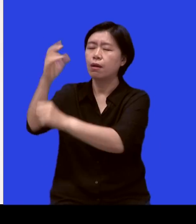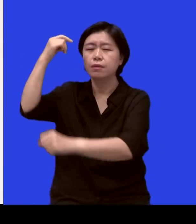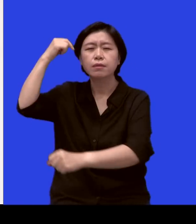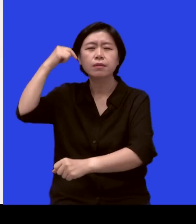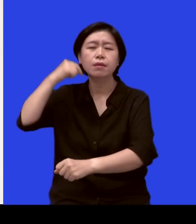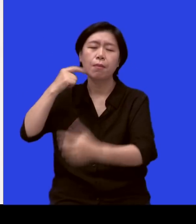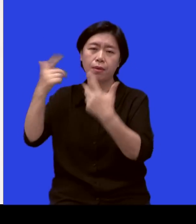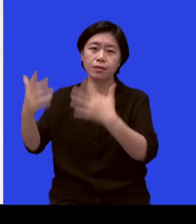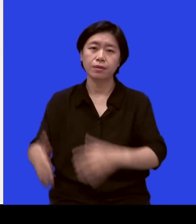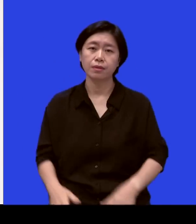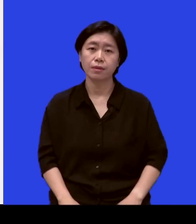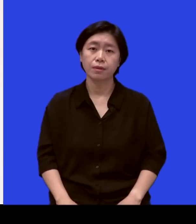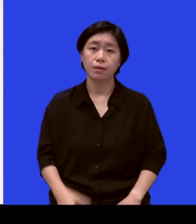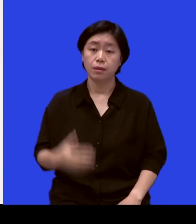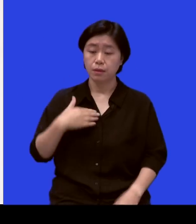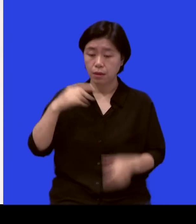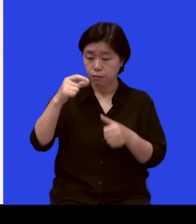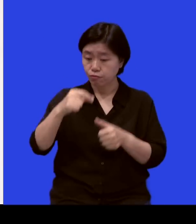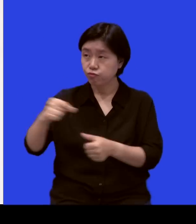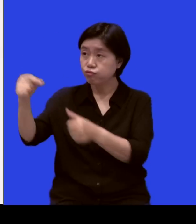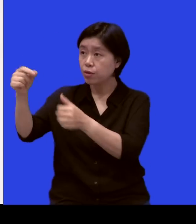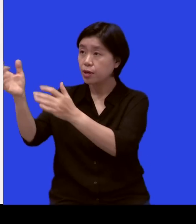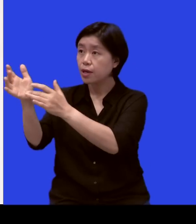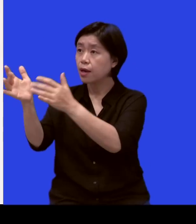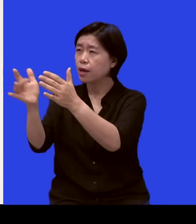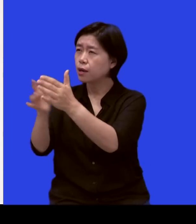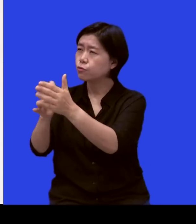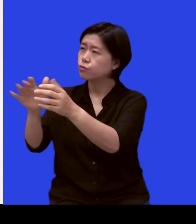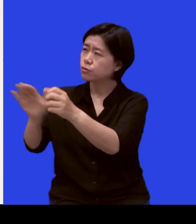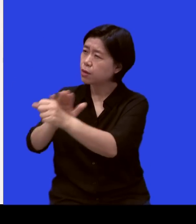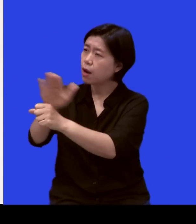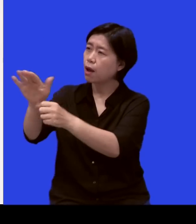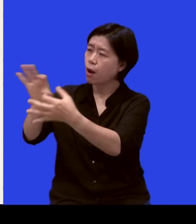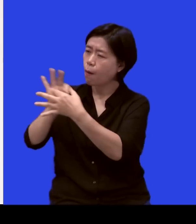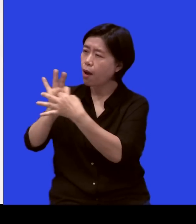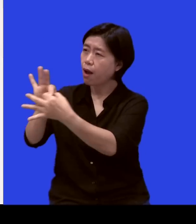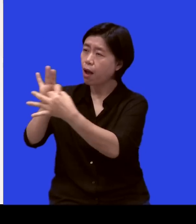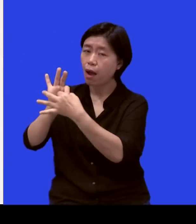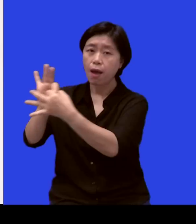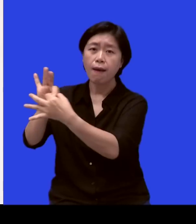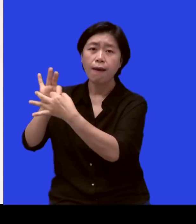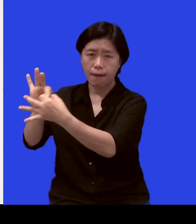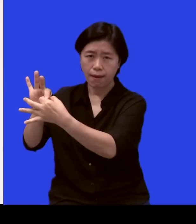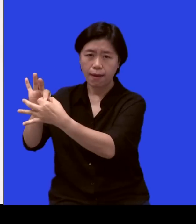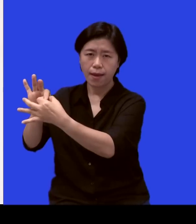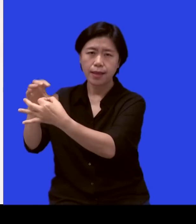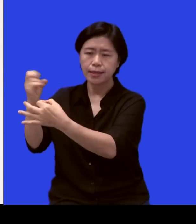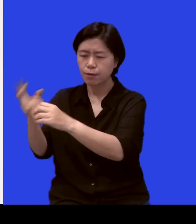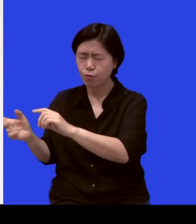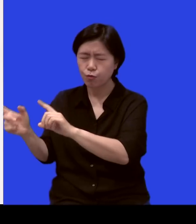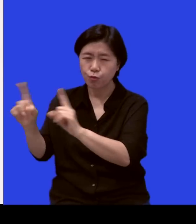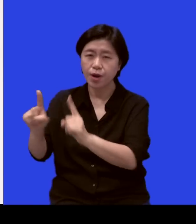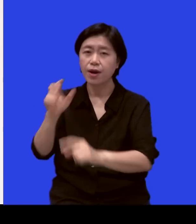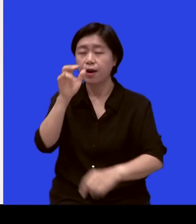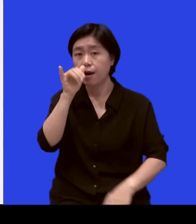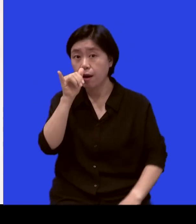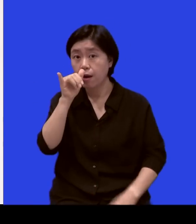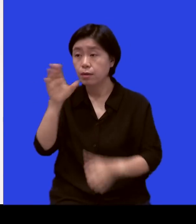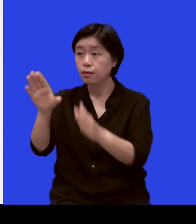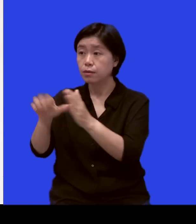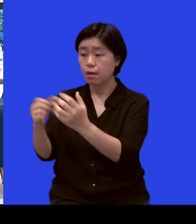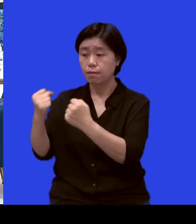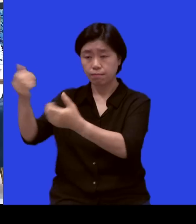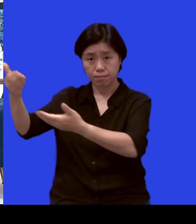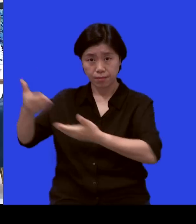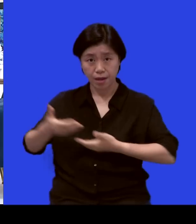그러면서 나를 구원하신 그 예수의 사랑과의 관계가 다시 재정립이 되더라고요. 그러니까 힘이 생겨요,